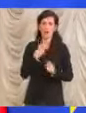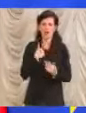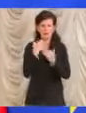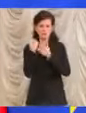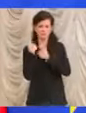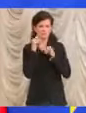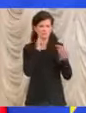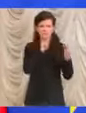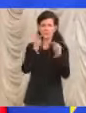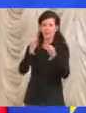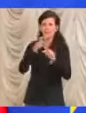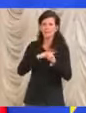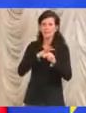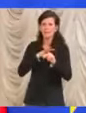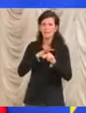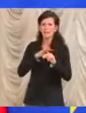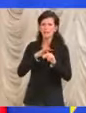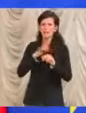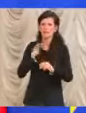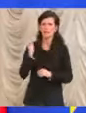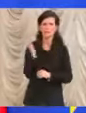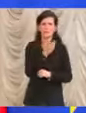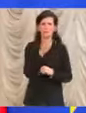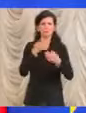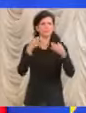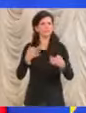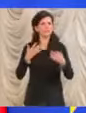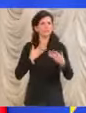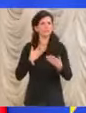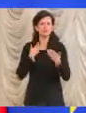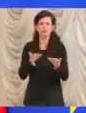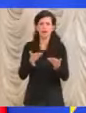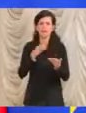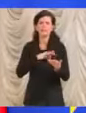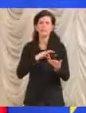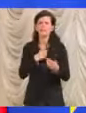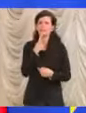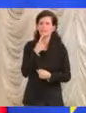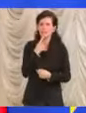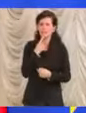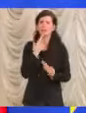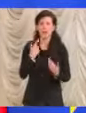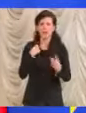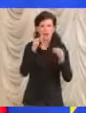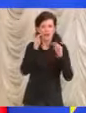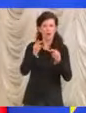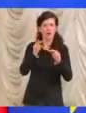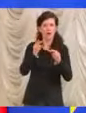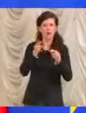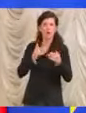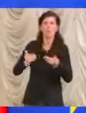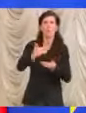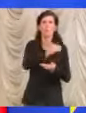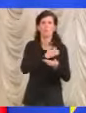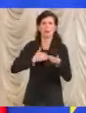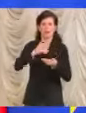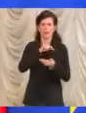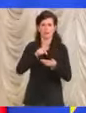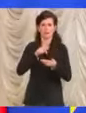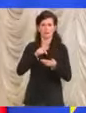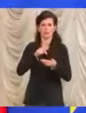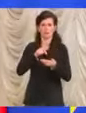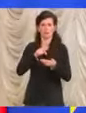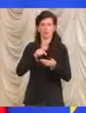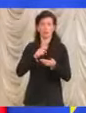altri interessi in gioco soprattutto ecco quello che deve guidare l'indirizzo e il criterio che deve aiutare il